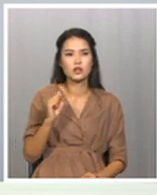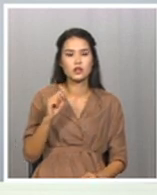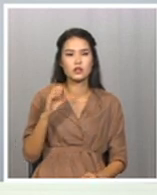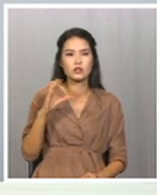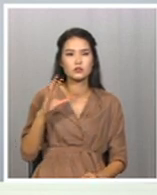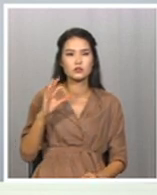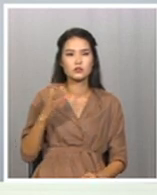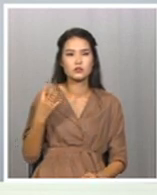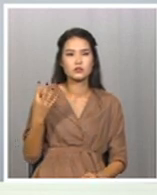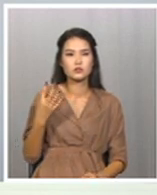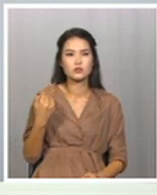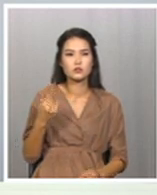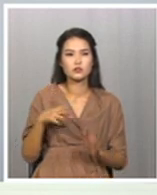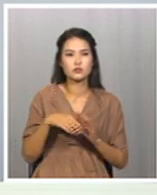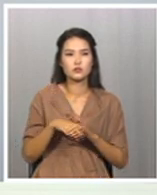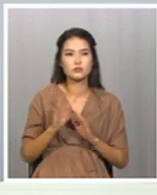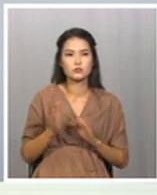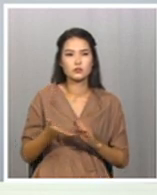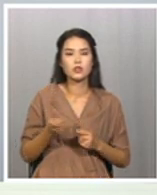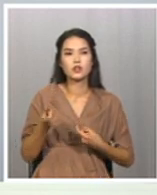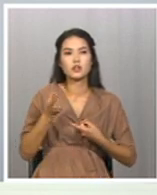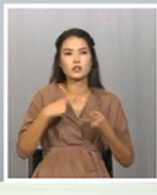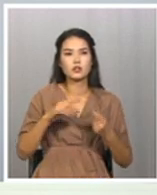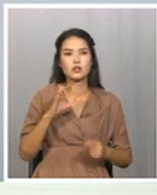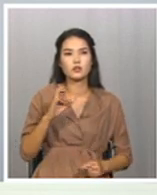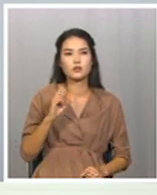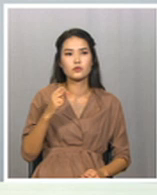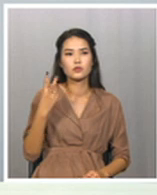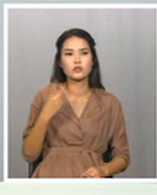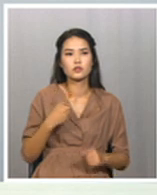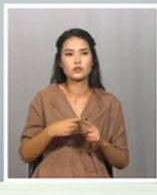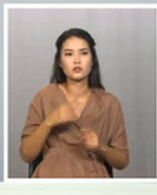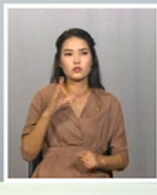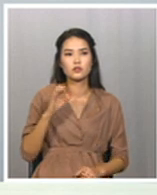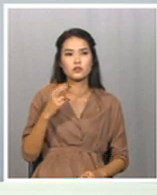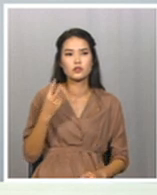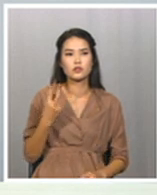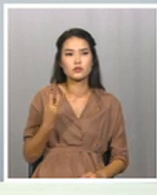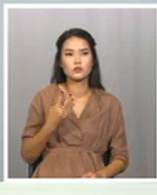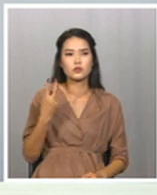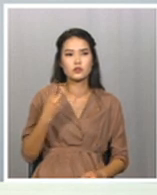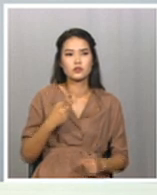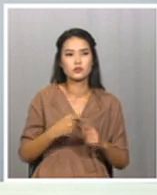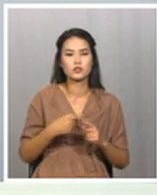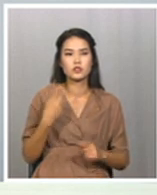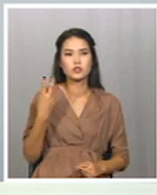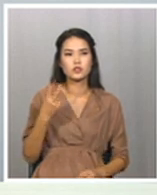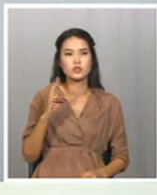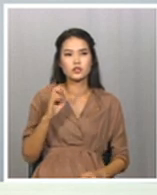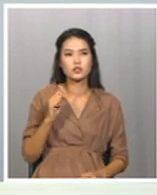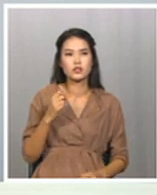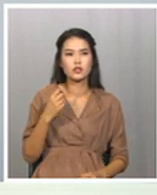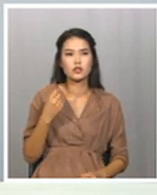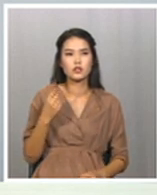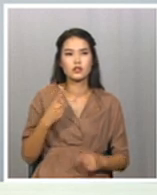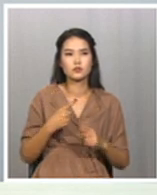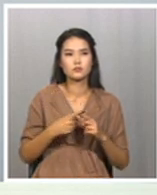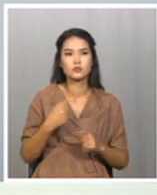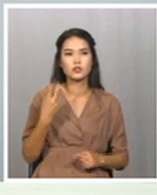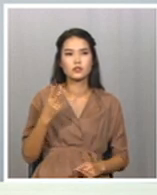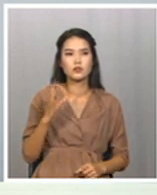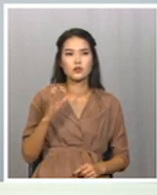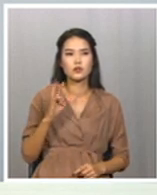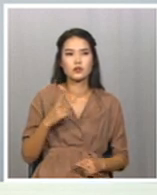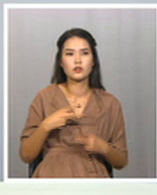гидроксидін және натрий сульфатын алдық. Бұл молекулалық теңдеу деп аталады. Реакцияның сол жағында мыс